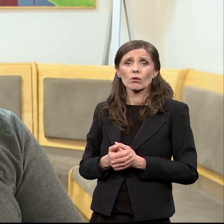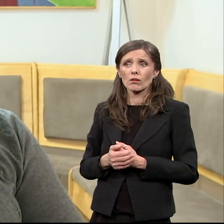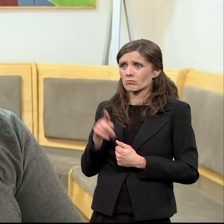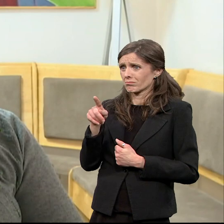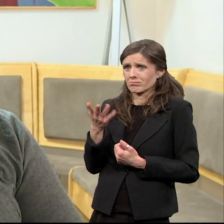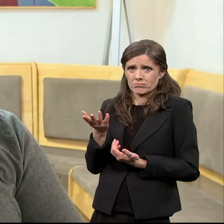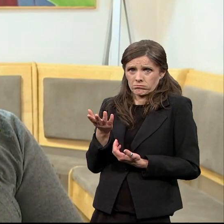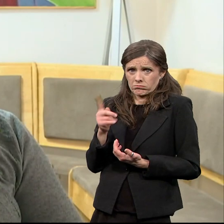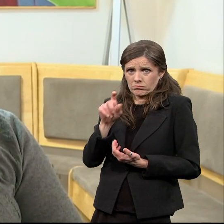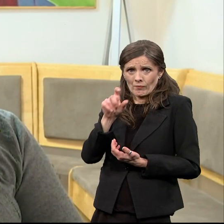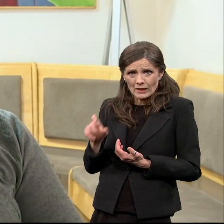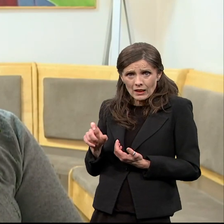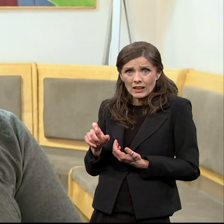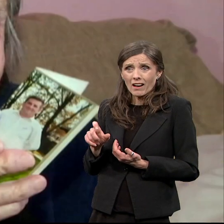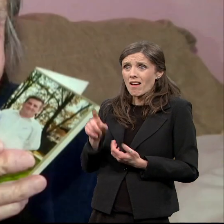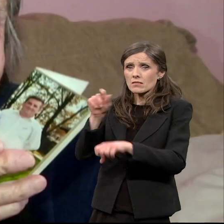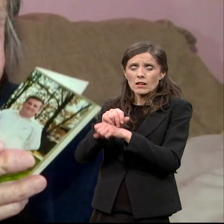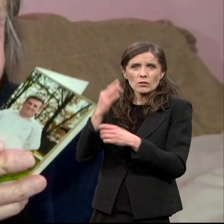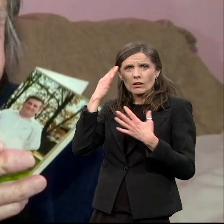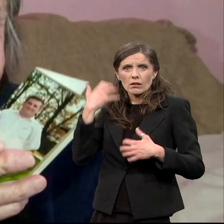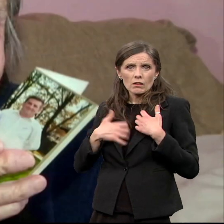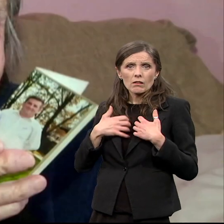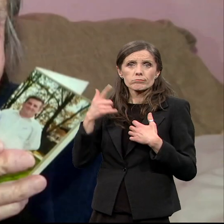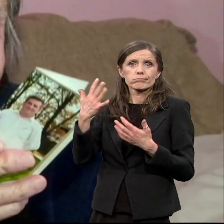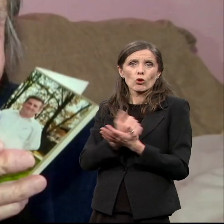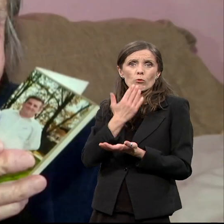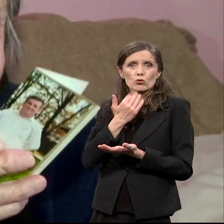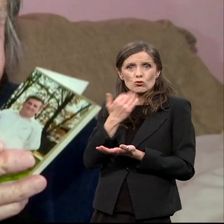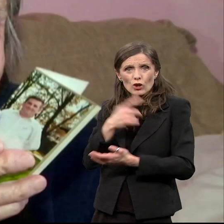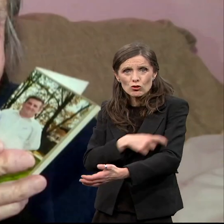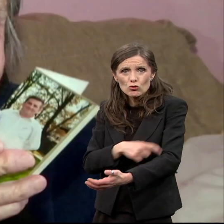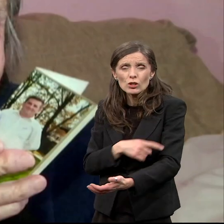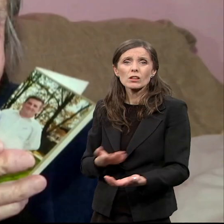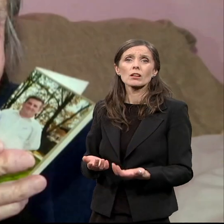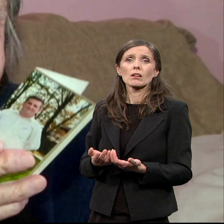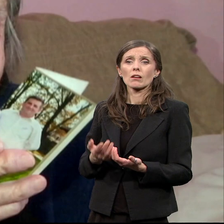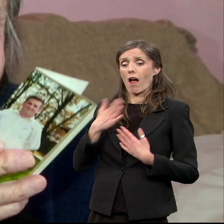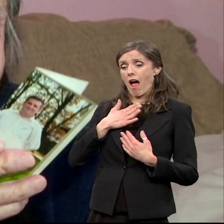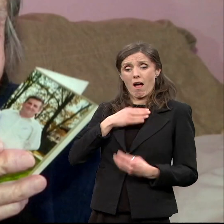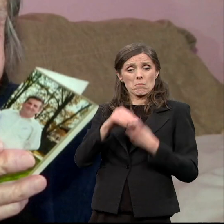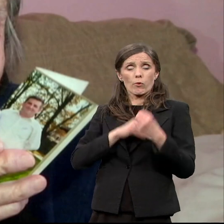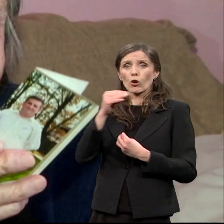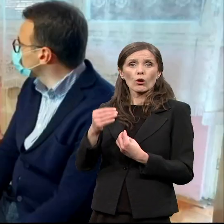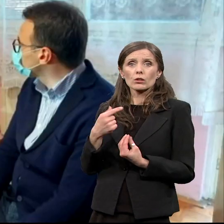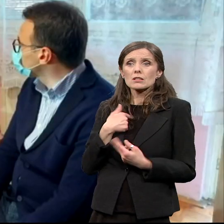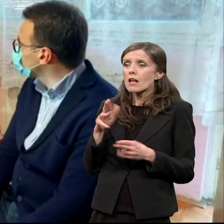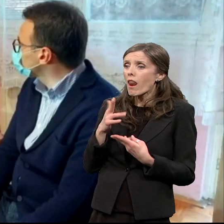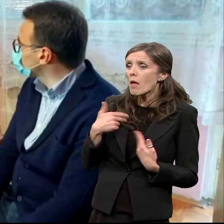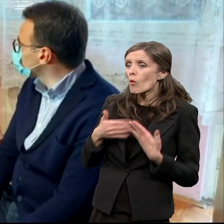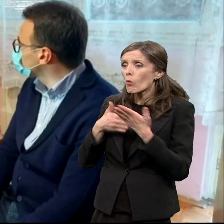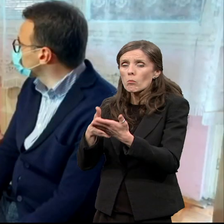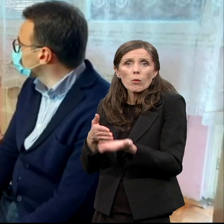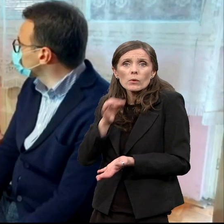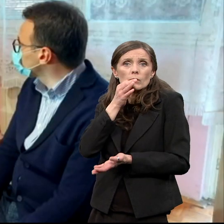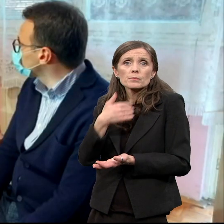Nevin je dobio šećer, a mi kao porodica nismo u mogućnosti da njemu ništa